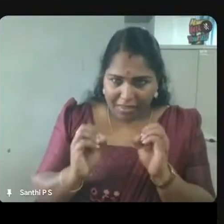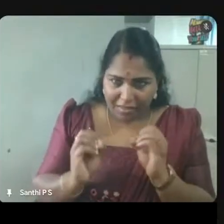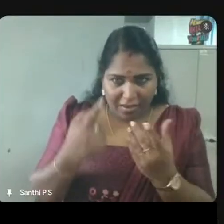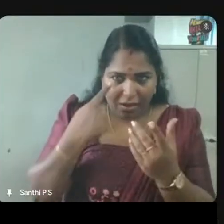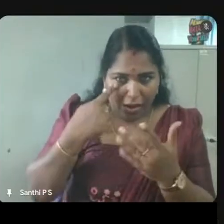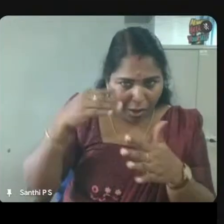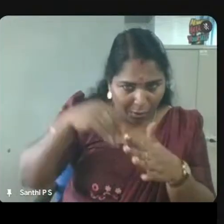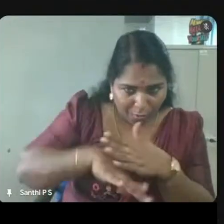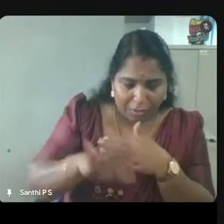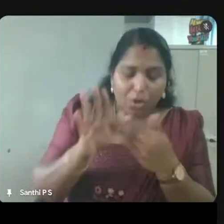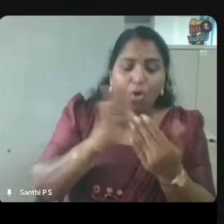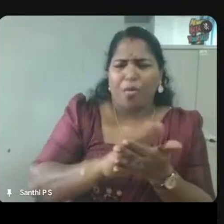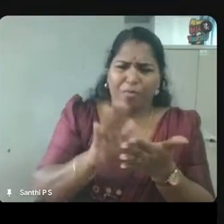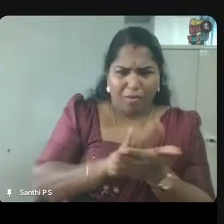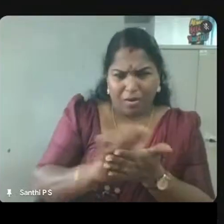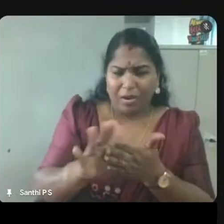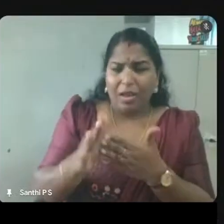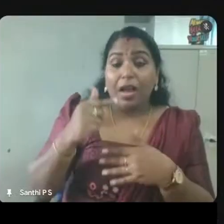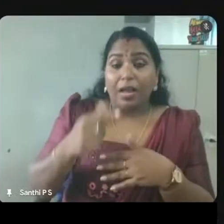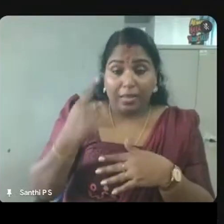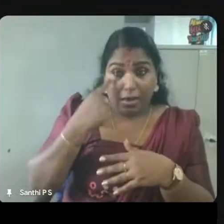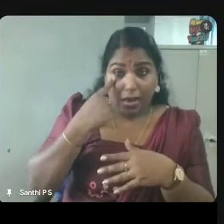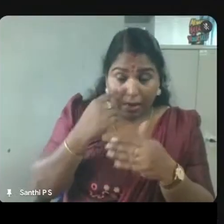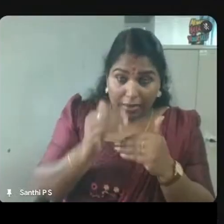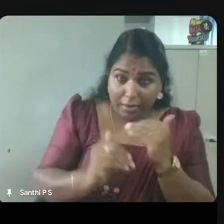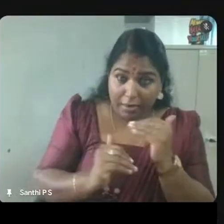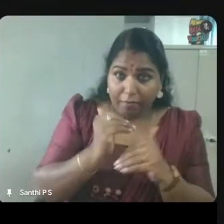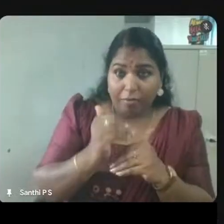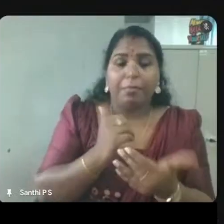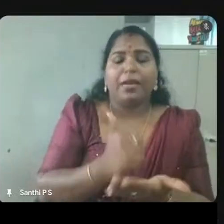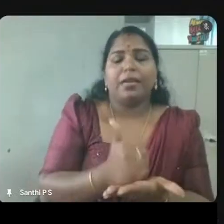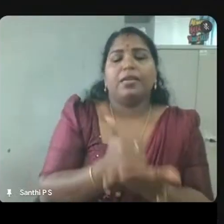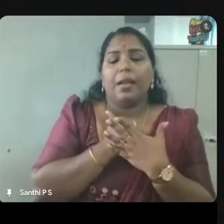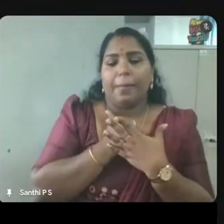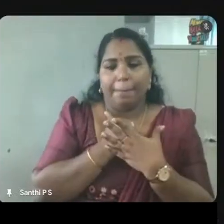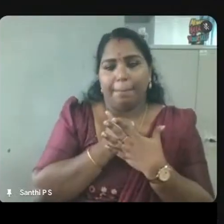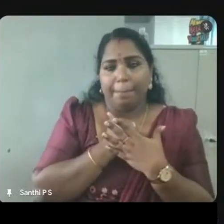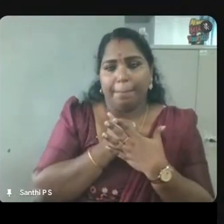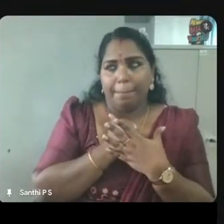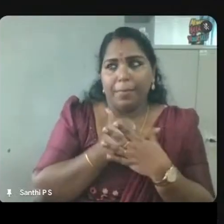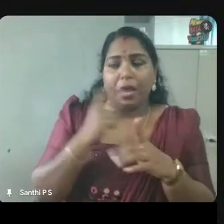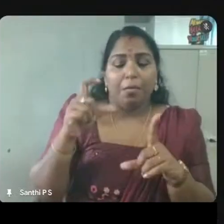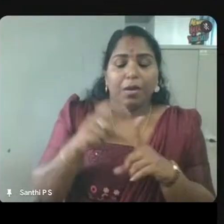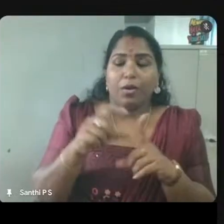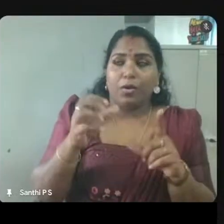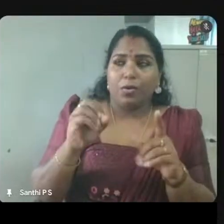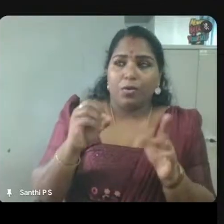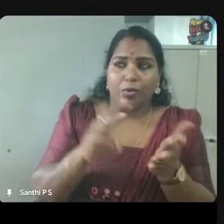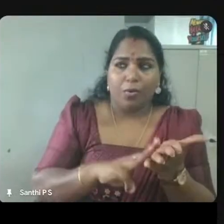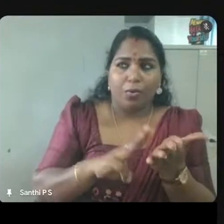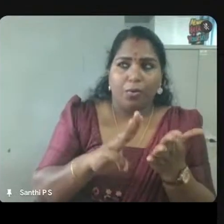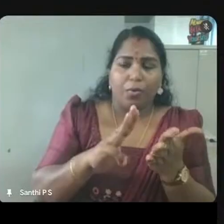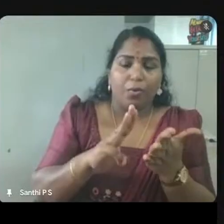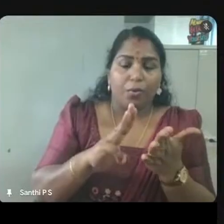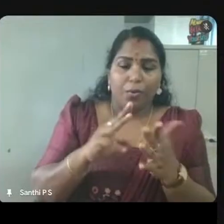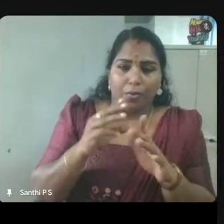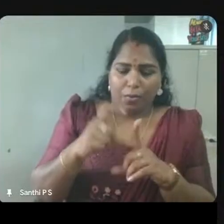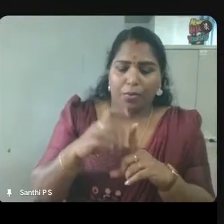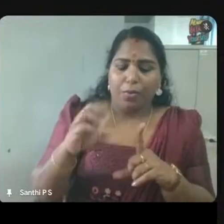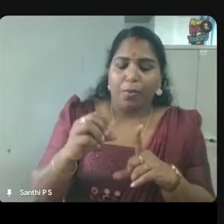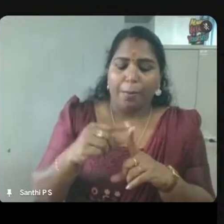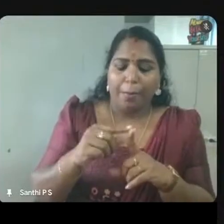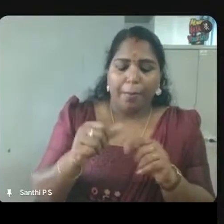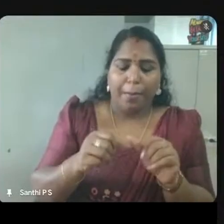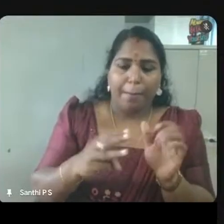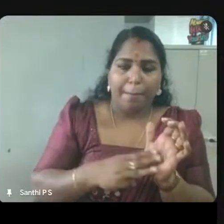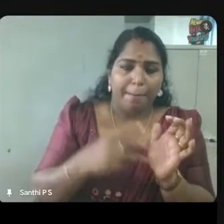നമ്മുടെയും ഒക്കെ കണ്ണിന്റെ വളർച്ചയ്ക്ക് വളരെ അത്യാവശ്യമാണ്. സോ ഡോപ്പമിൻ കിട്ടാൻ വേണ്ടിയിട്ട് നമുക്ക് സൺലൈറ്റ് ഉള്ള സ്ഥലത്ത്, അതായത് ആർട്ടിഫിഷ്യൽ